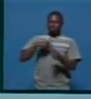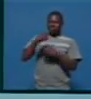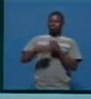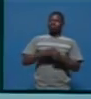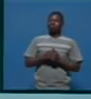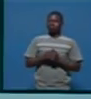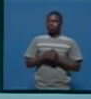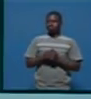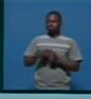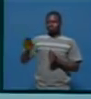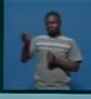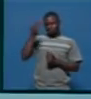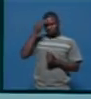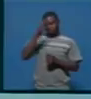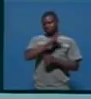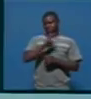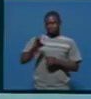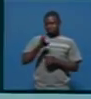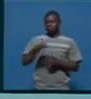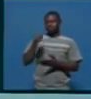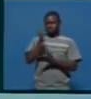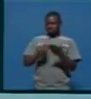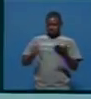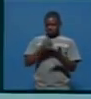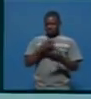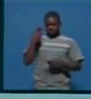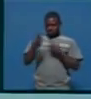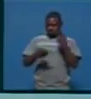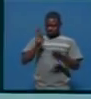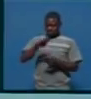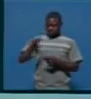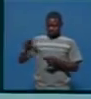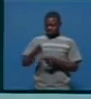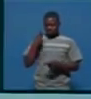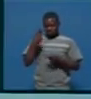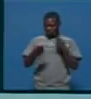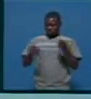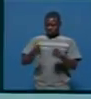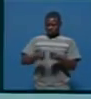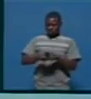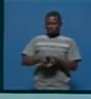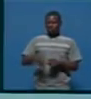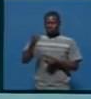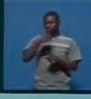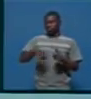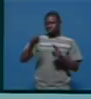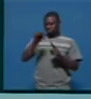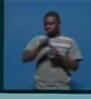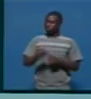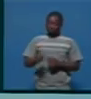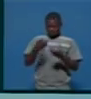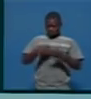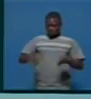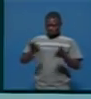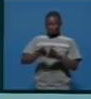Et le ministre de la Culture, des Arts et du Tourisme, Bobo-Dioulasso, visite quelques sites majeurs de la ville. Abdoul Karim Sango